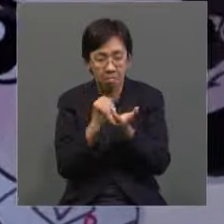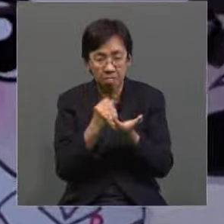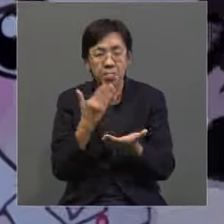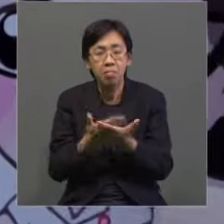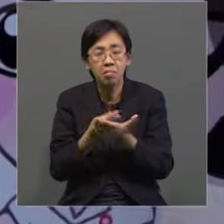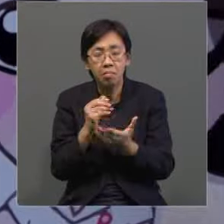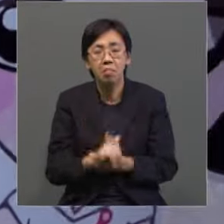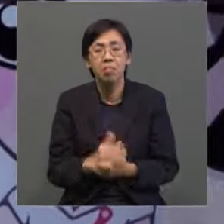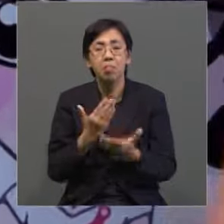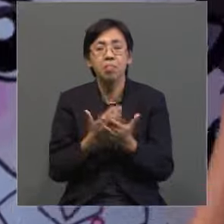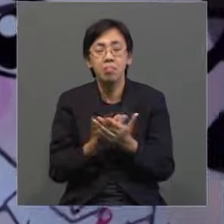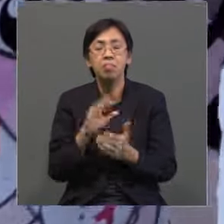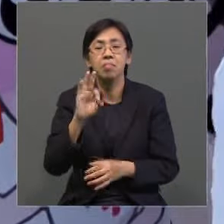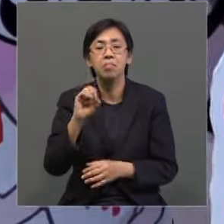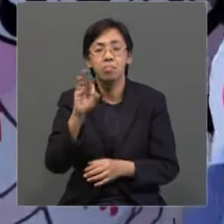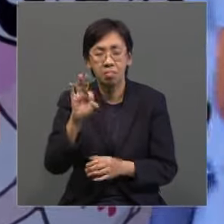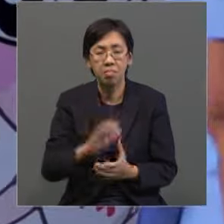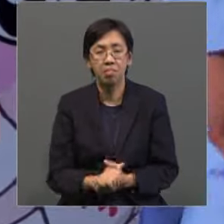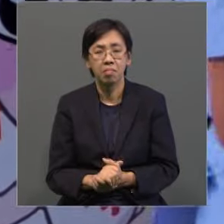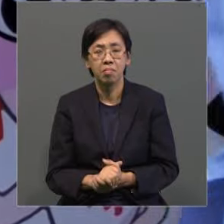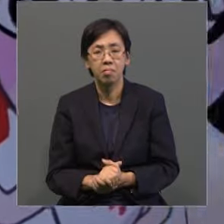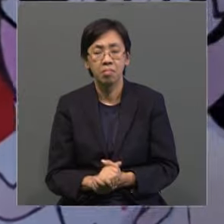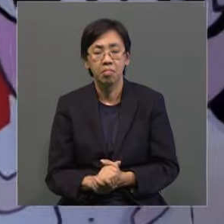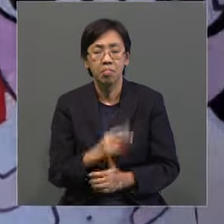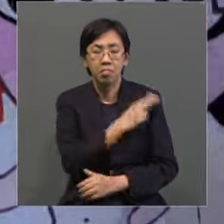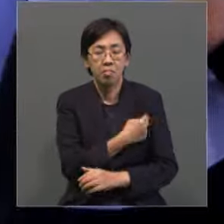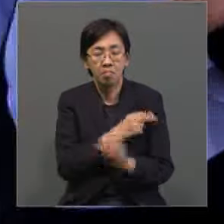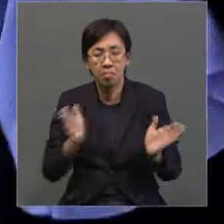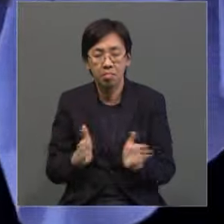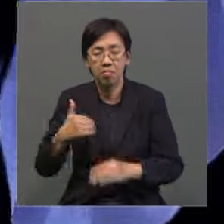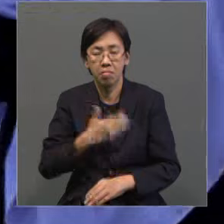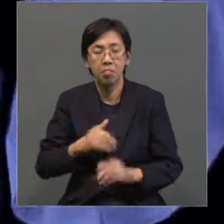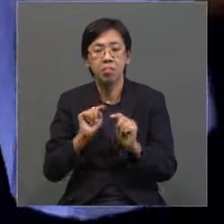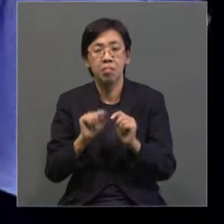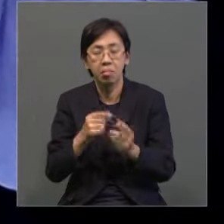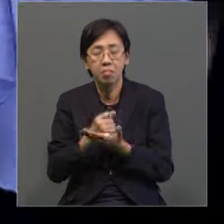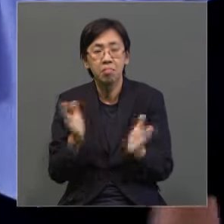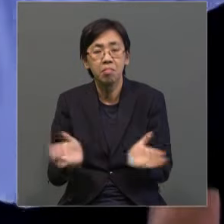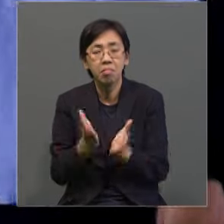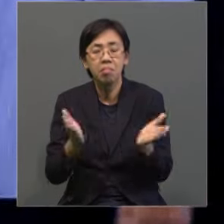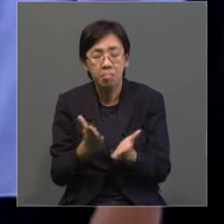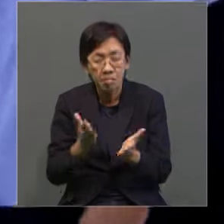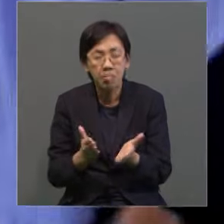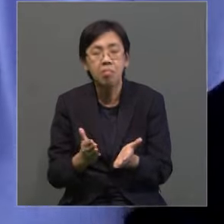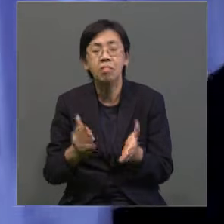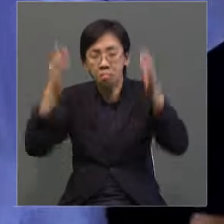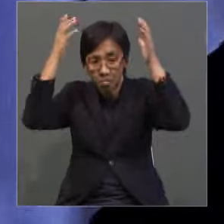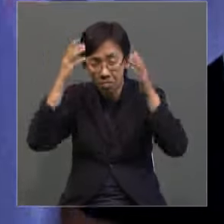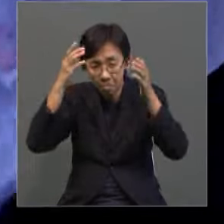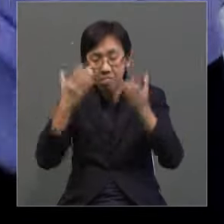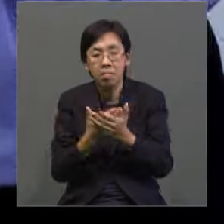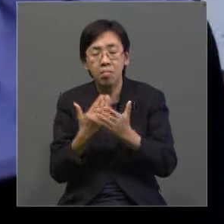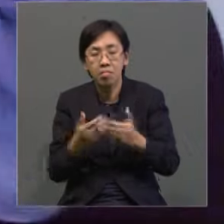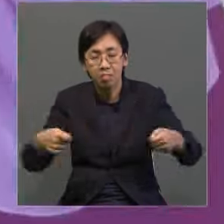คาเพียงใบละ99บาทและรพสตบ้านทุ่งโหนดได้สนับสนุนค่าใช้จ่ายหมวกนิรภัยที่เหลืออีก